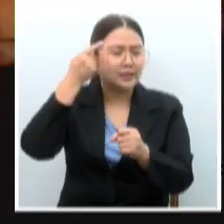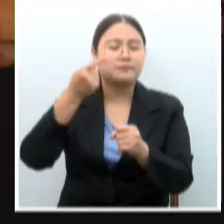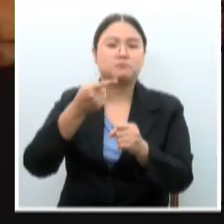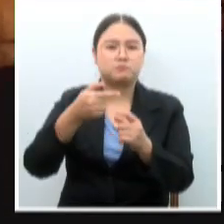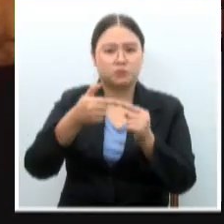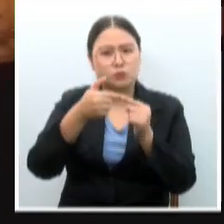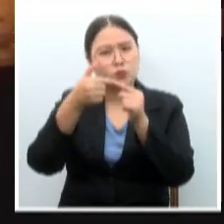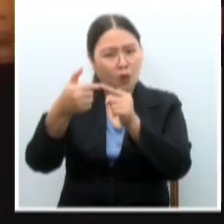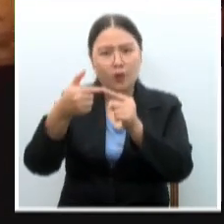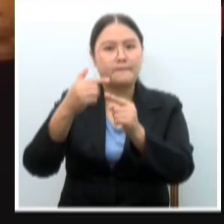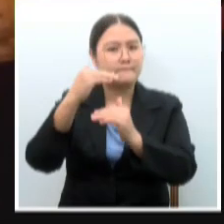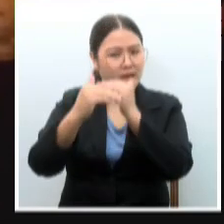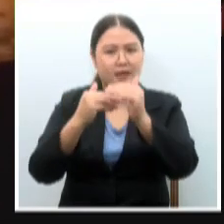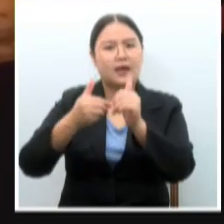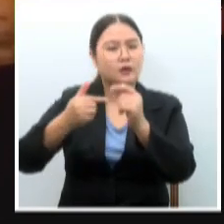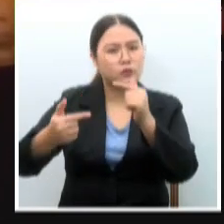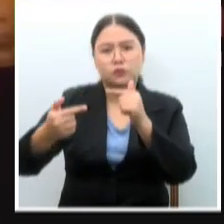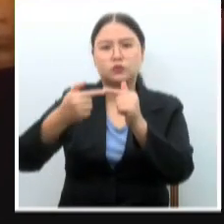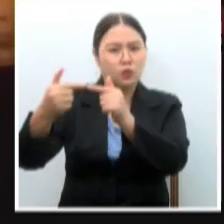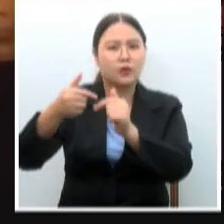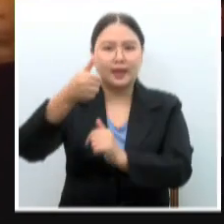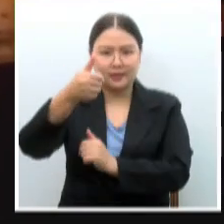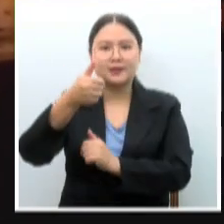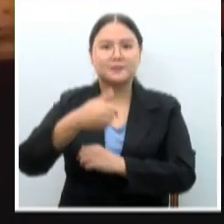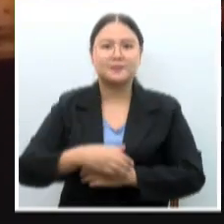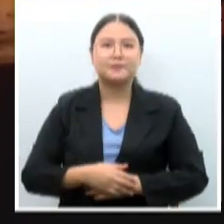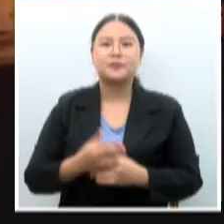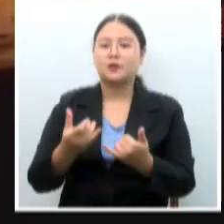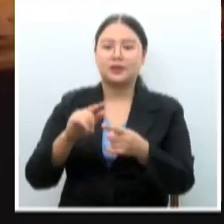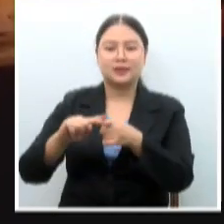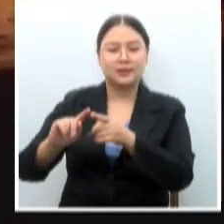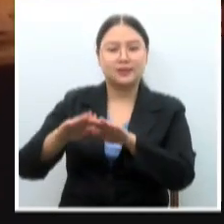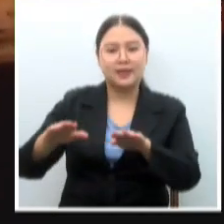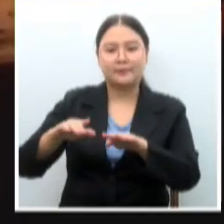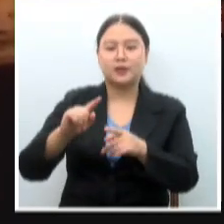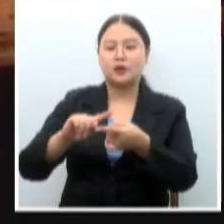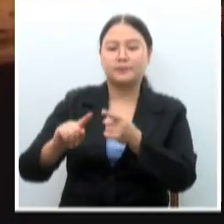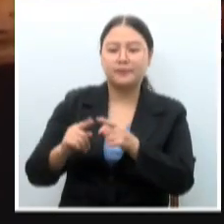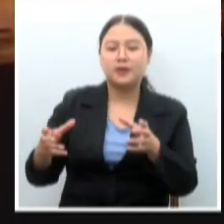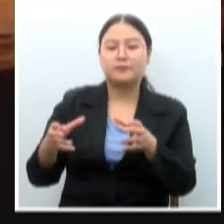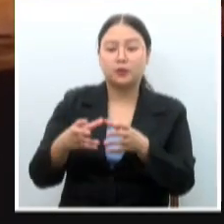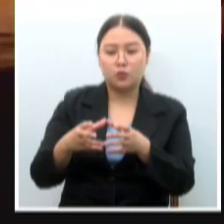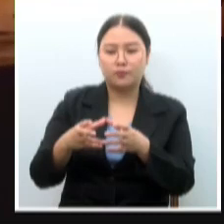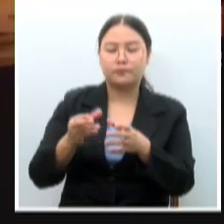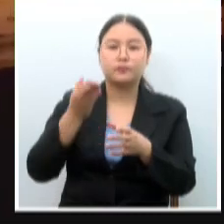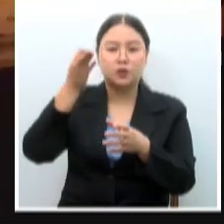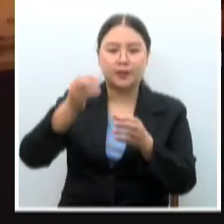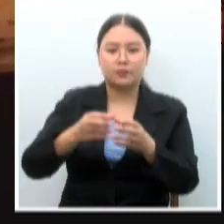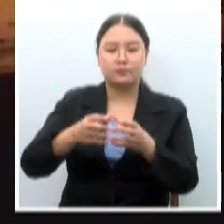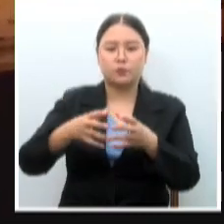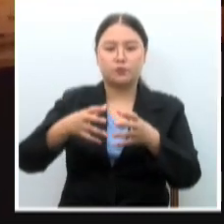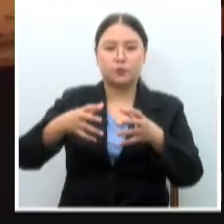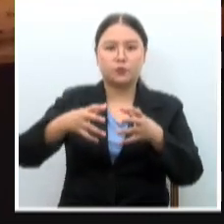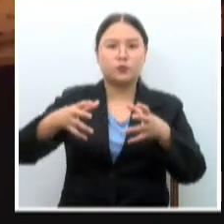ารย์ที่มาช่วยกันสอนแล้วนะครับน้องๆเองได้อยู่กันเป็นเพื่อนนะครับแล้วก็ได้ขยายวงของตัวเองนะครับออกไปในแง่ของ